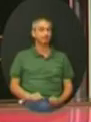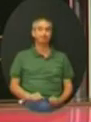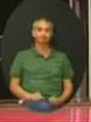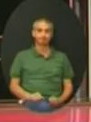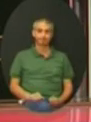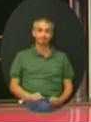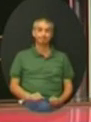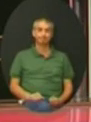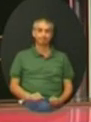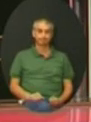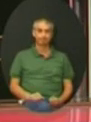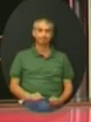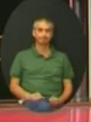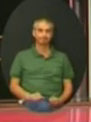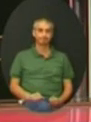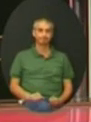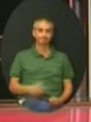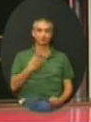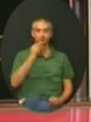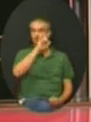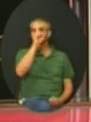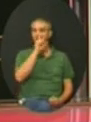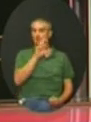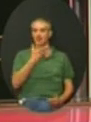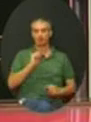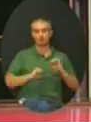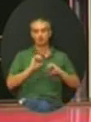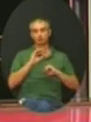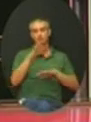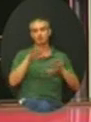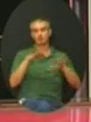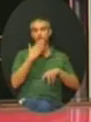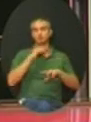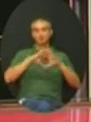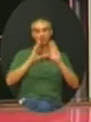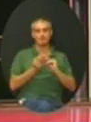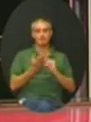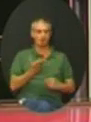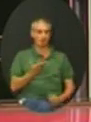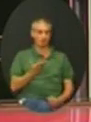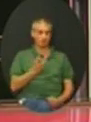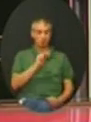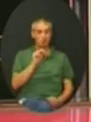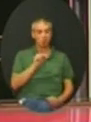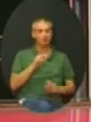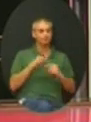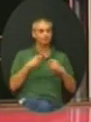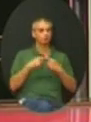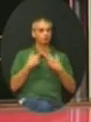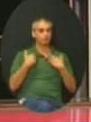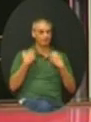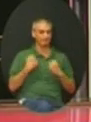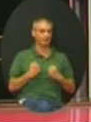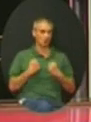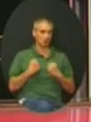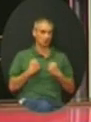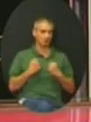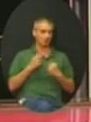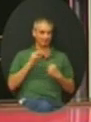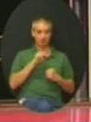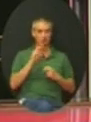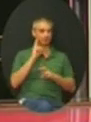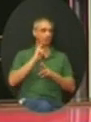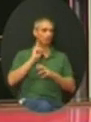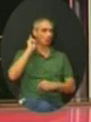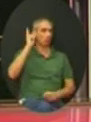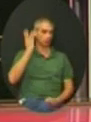כן, יש לי סימני שאלה לגבי התנהלותה של ממשלת ישראל בכלל בנושאים הביטחוניים ונושא